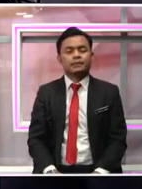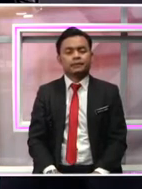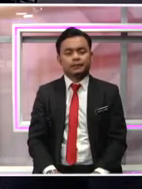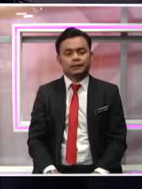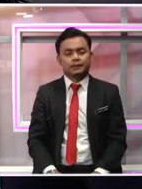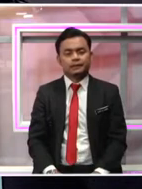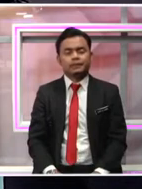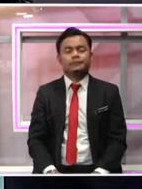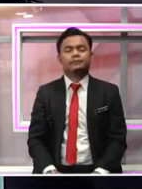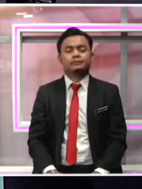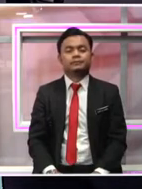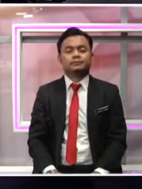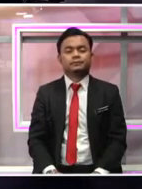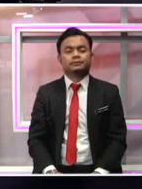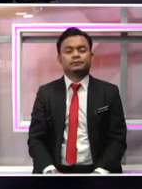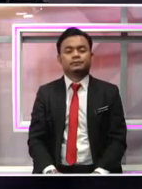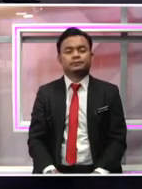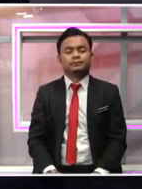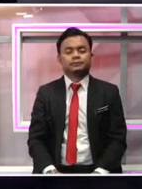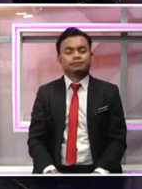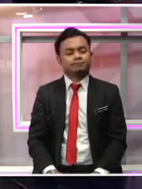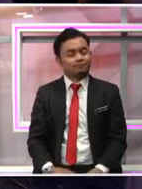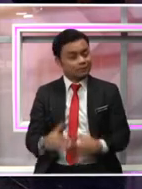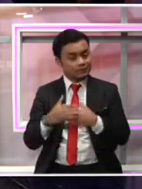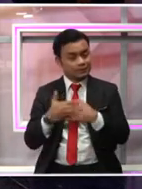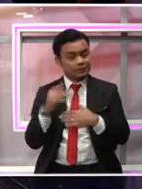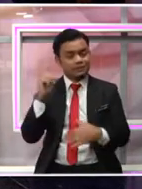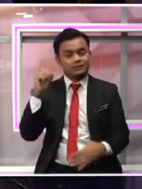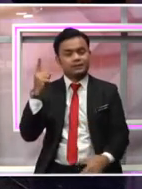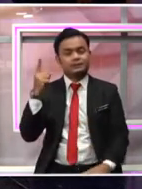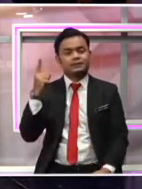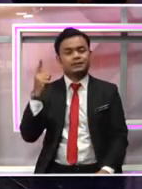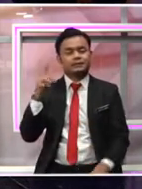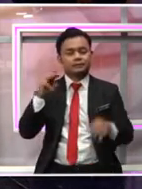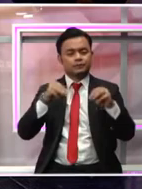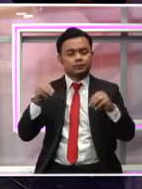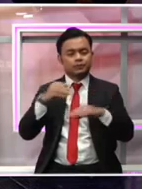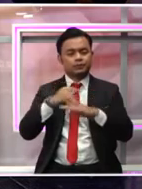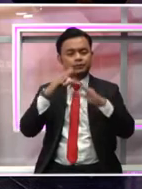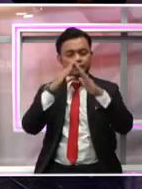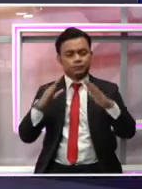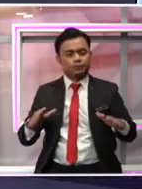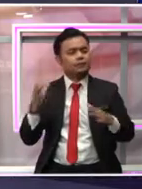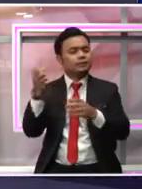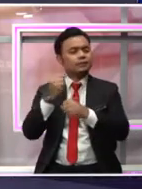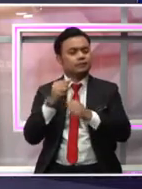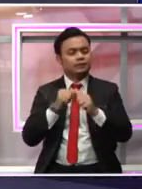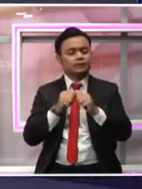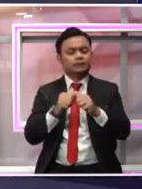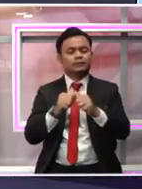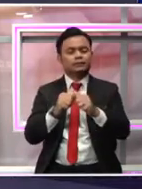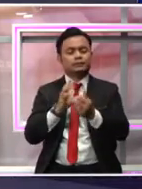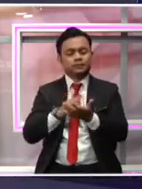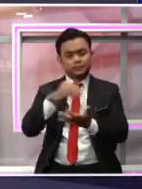Regita predikat mudah tak Nisa mudah C Gosh murid-murid di rumah pun dapat ikuti pembelajaran